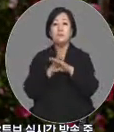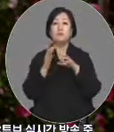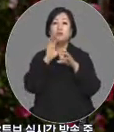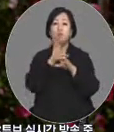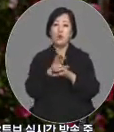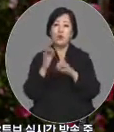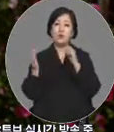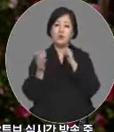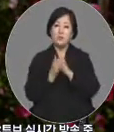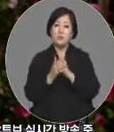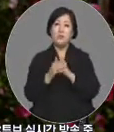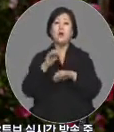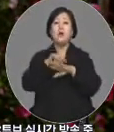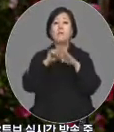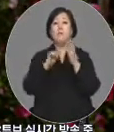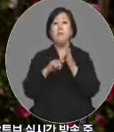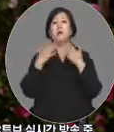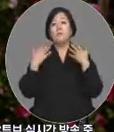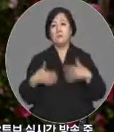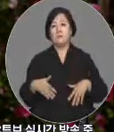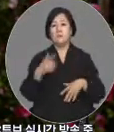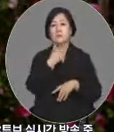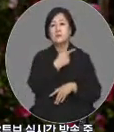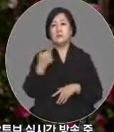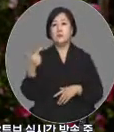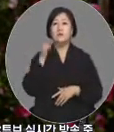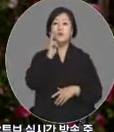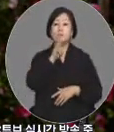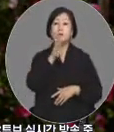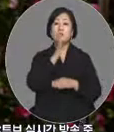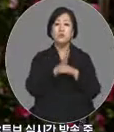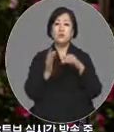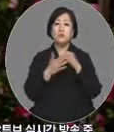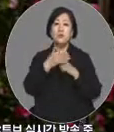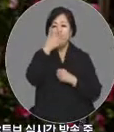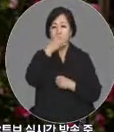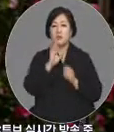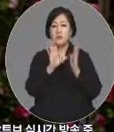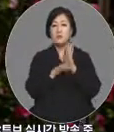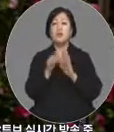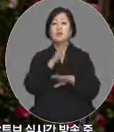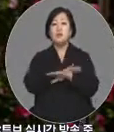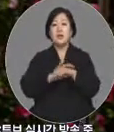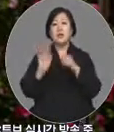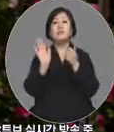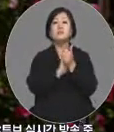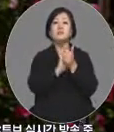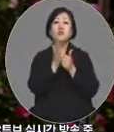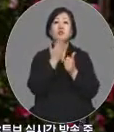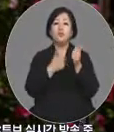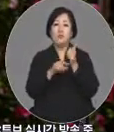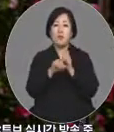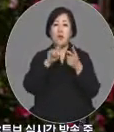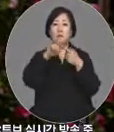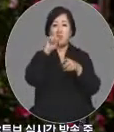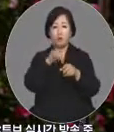코로나로 몸과 마음이 많이 지쳐셨을 겁니다. 그렇죠. 힘드셨을 텐데 그걸 치유하는 데 중점을